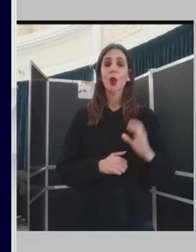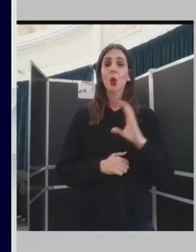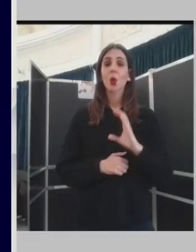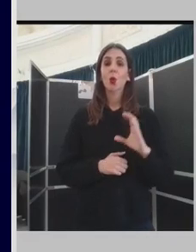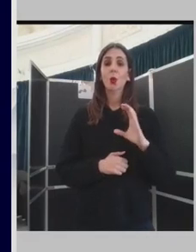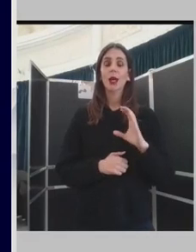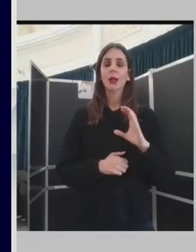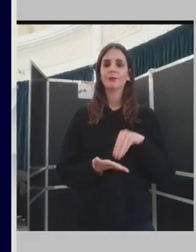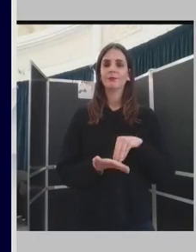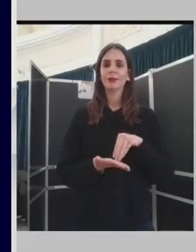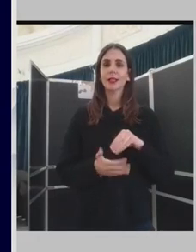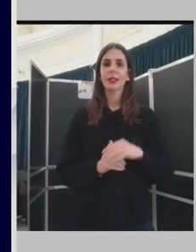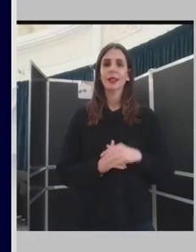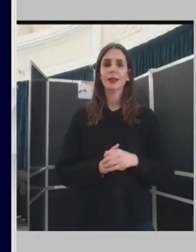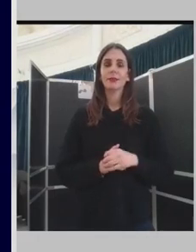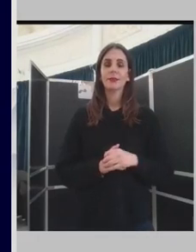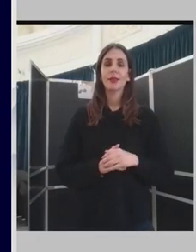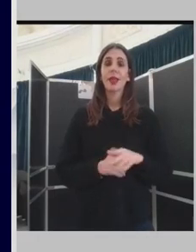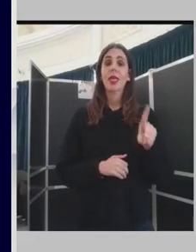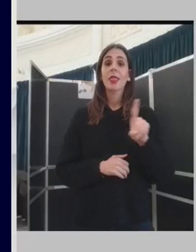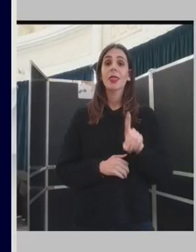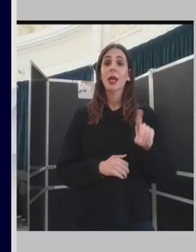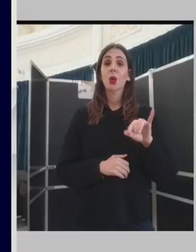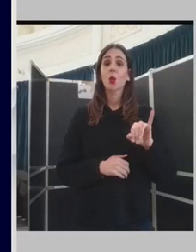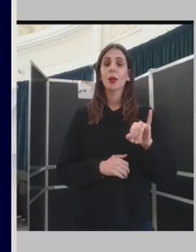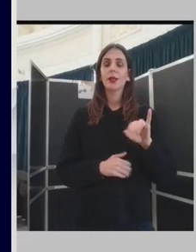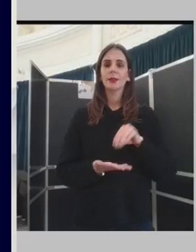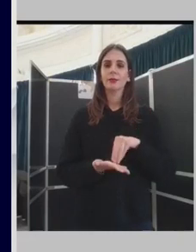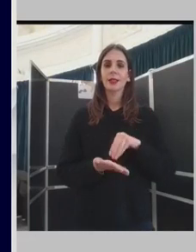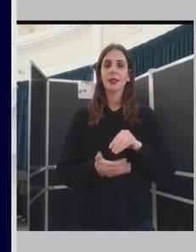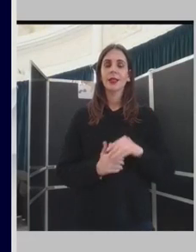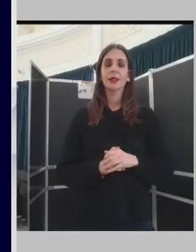Cucunato, De Iulis,